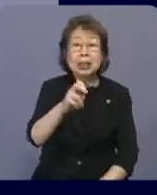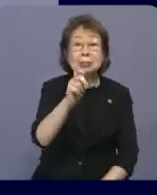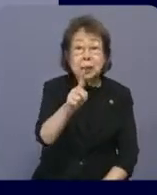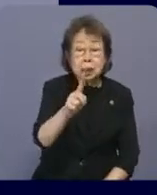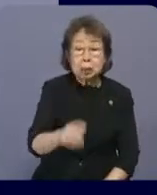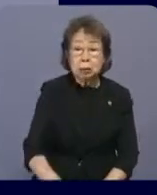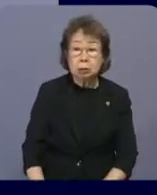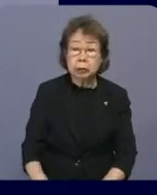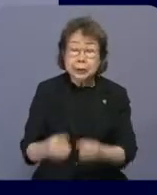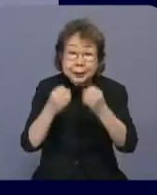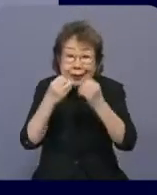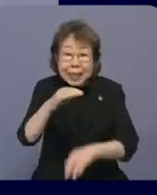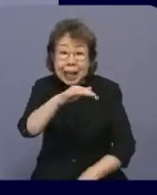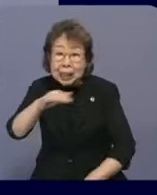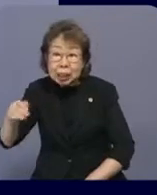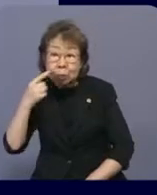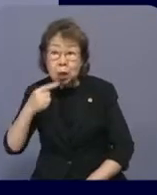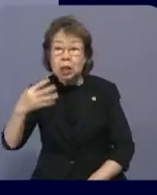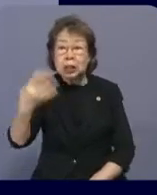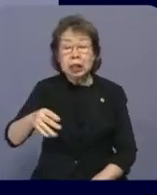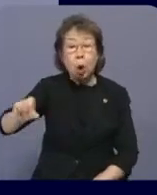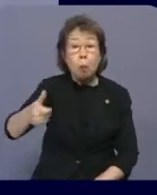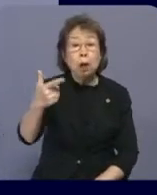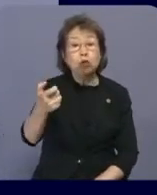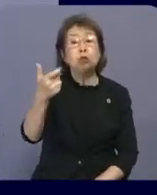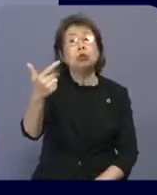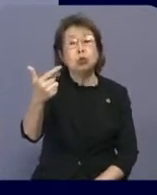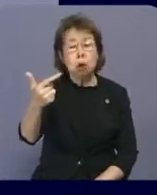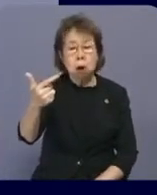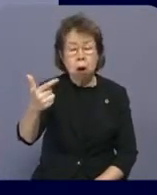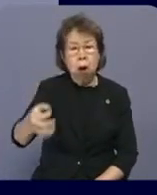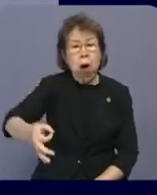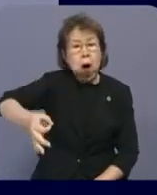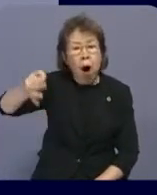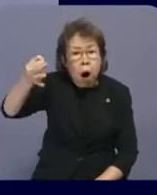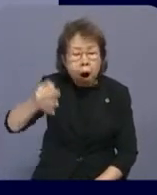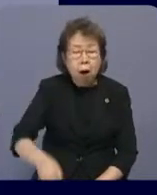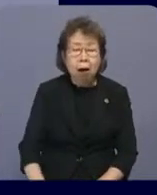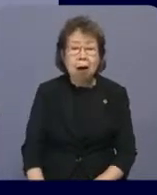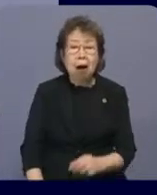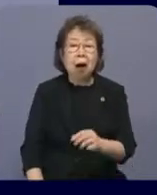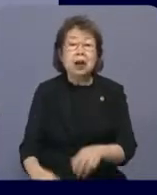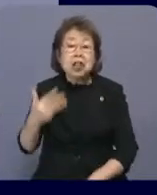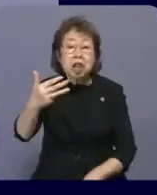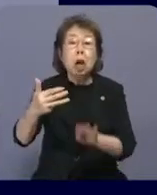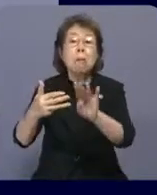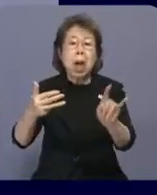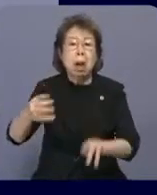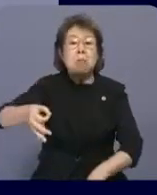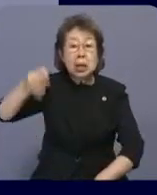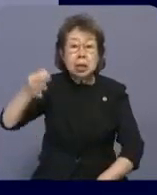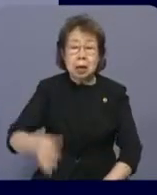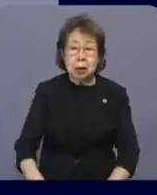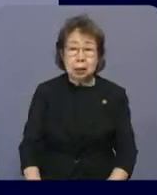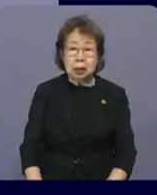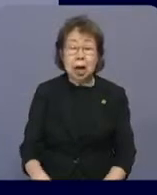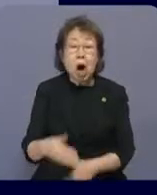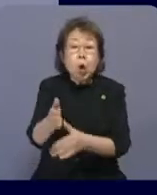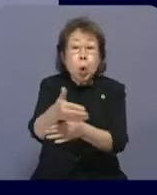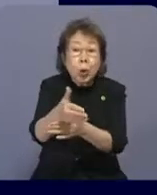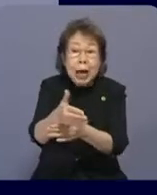521원이었는데 새 기준에는 4,566원으로 8배 넘게 뛰었습니다.